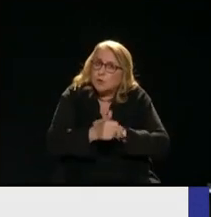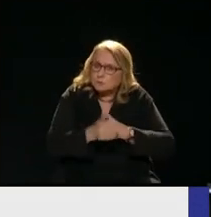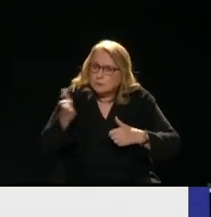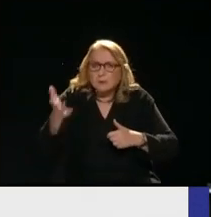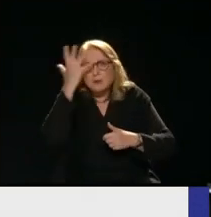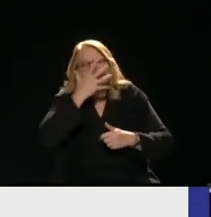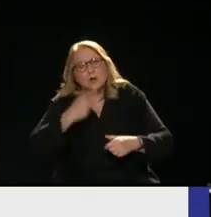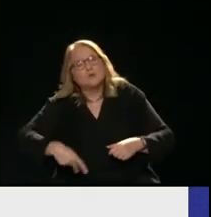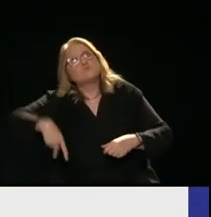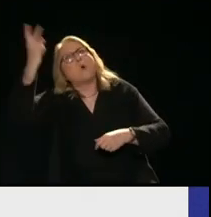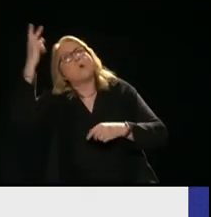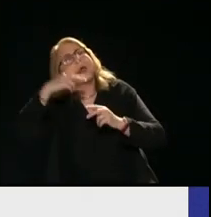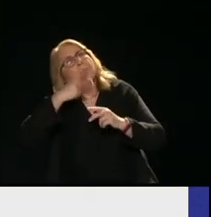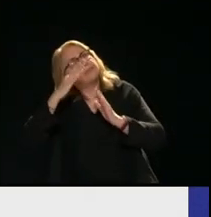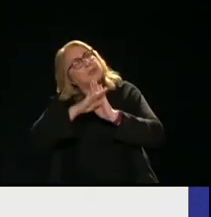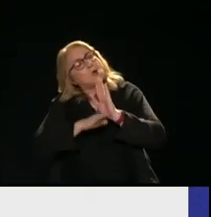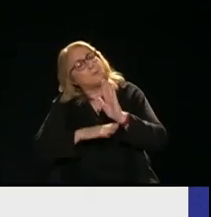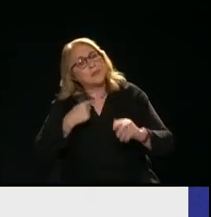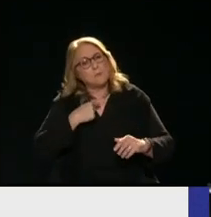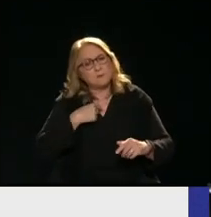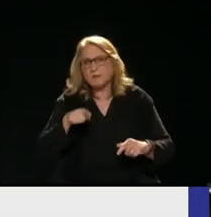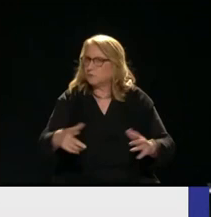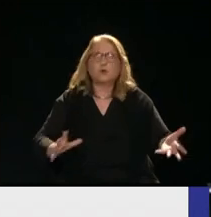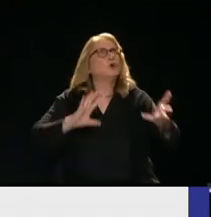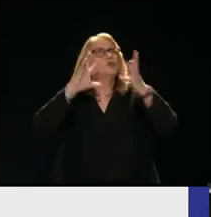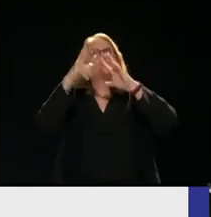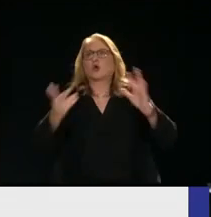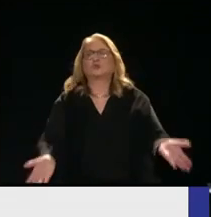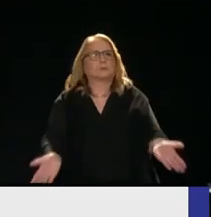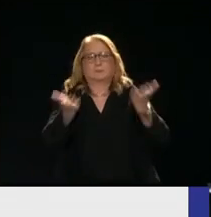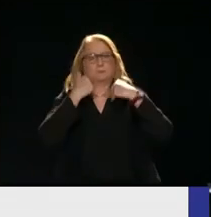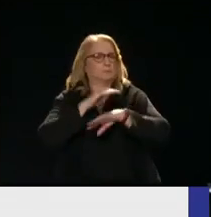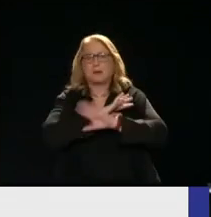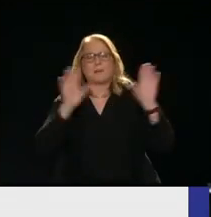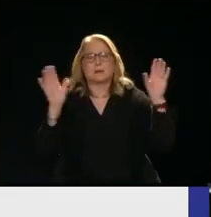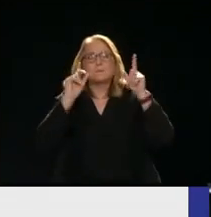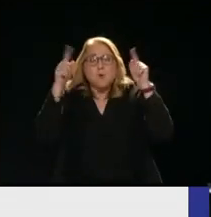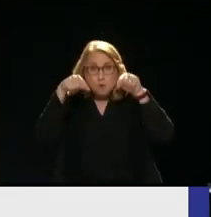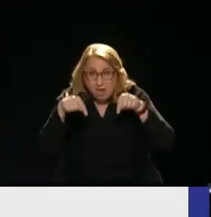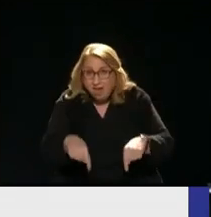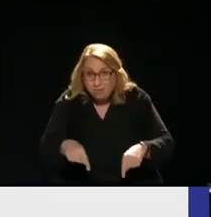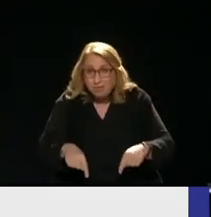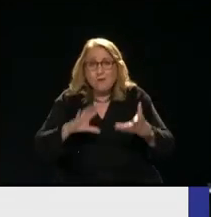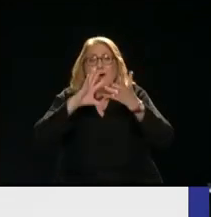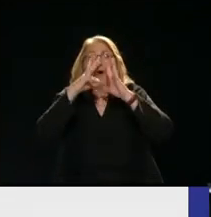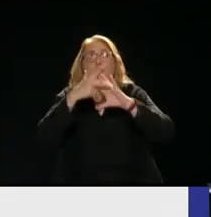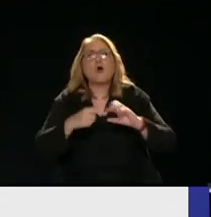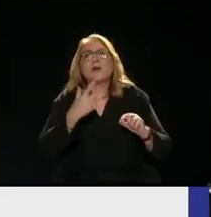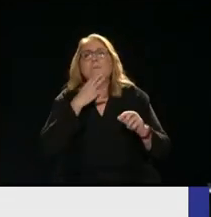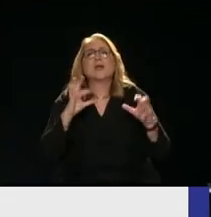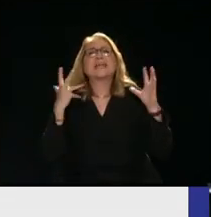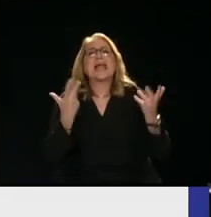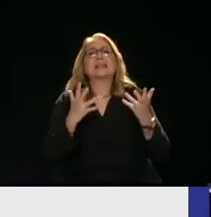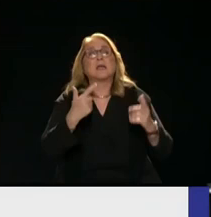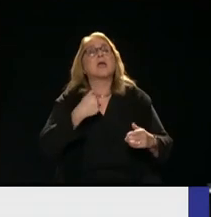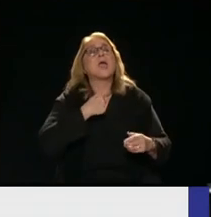πολίτη πώς δεν συμβαίνει πουθενά στον πλανήτη στη χώρα μας γιατί συμβαίνει επιμένω ότι θέλω να επιλέξω ποιοι θέλω